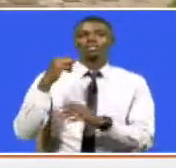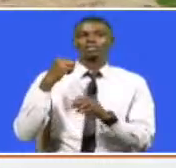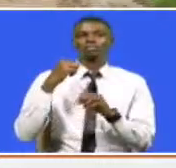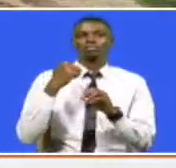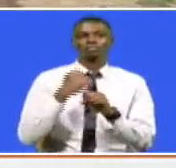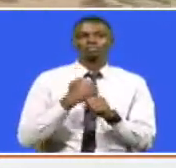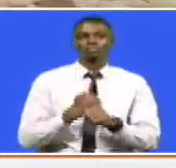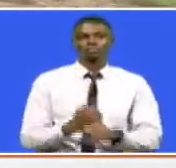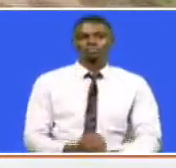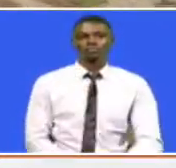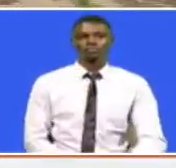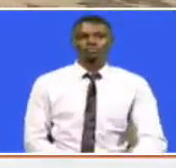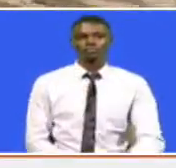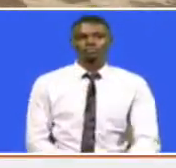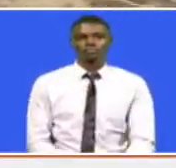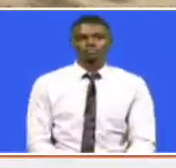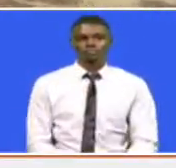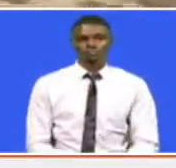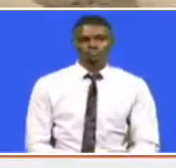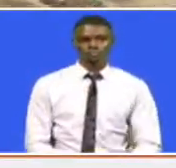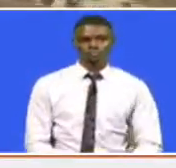Mudhoka, KTN News.